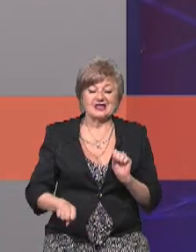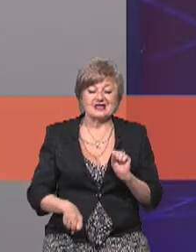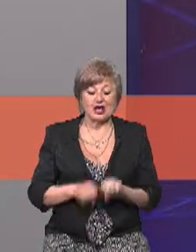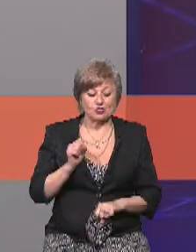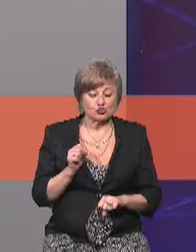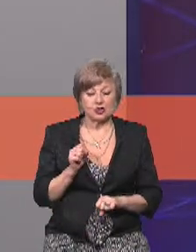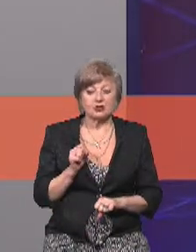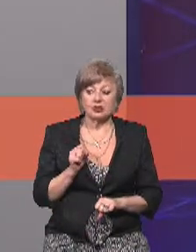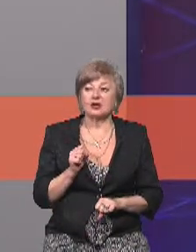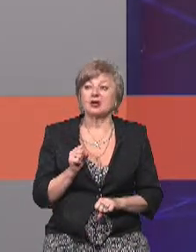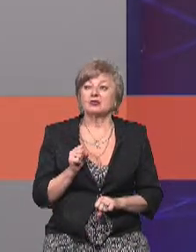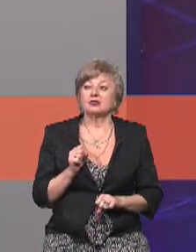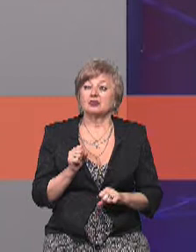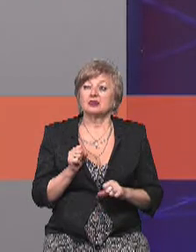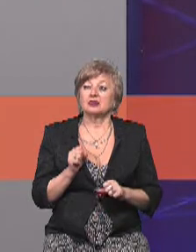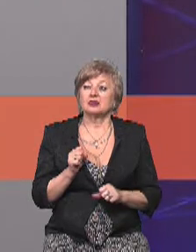правил за статтею